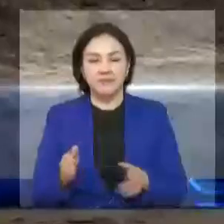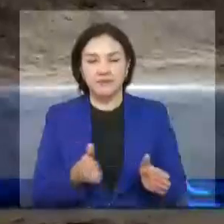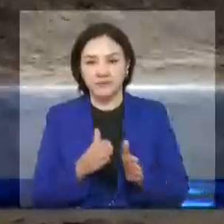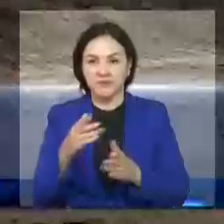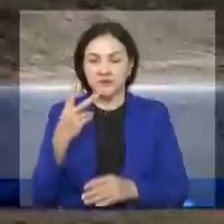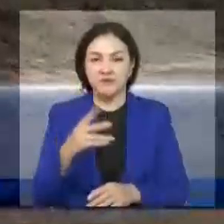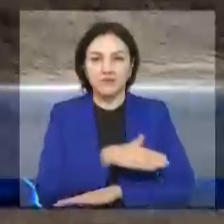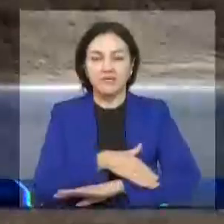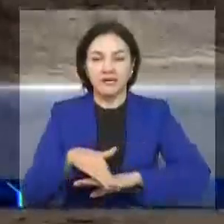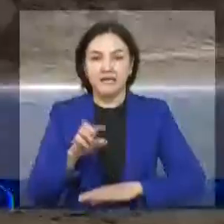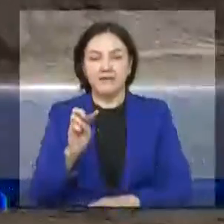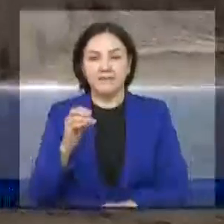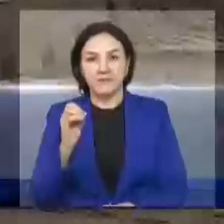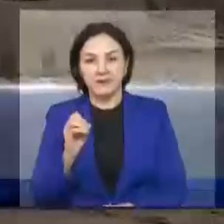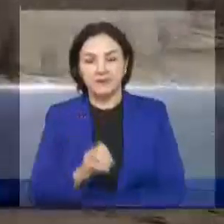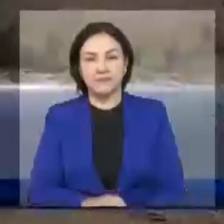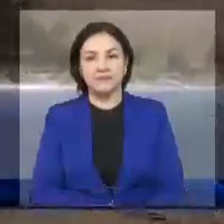Полотно ух